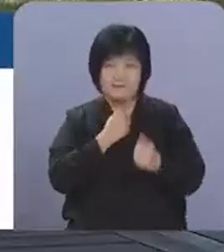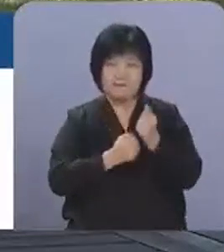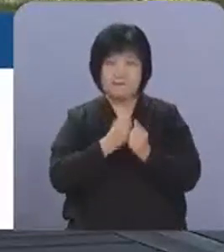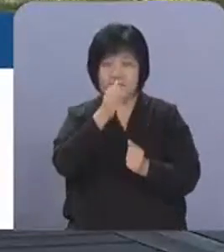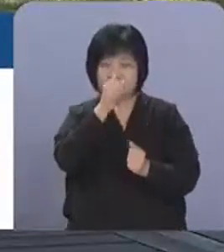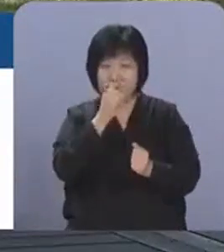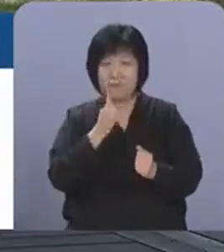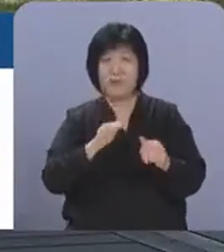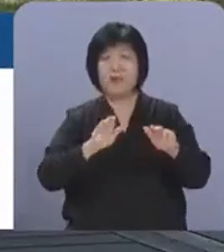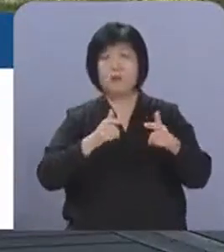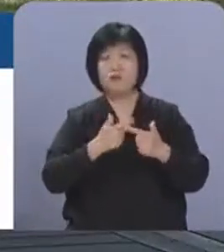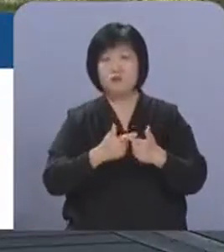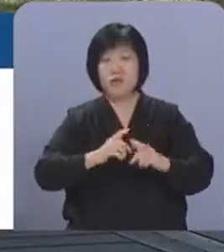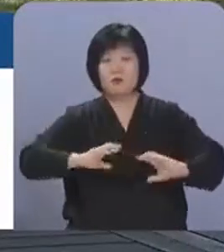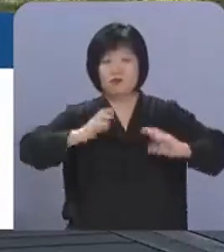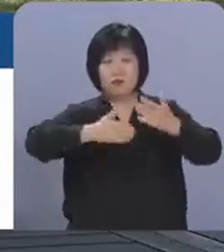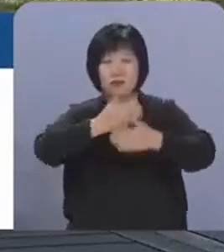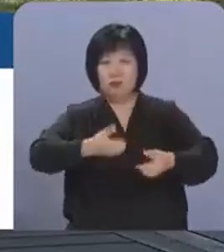我总觉得电影是一个文化的